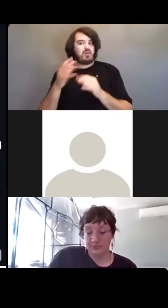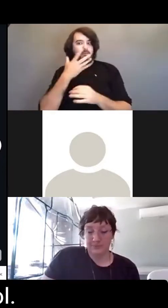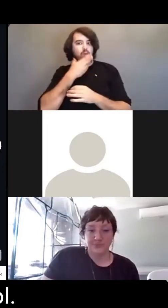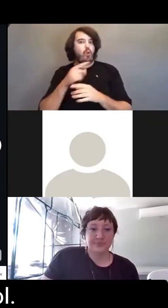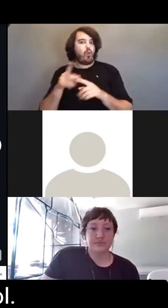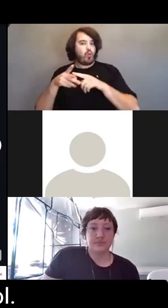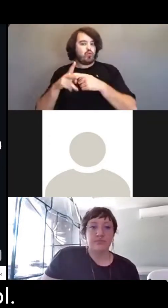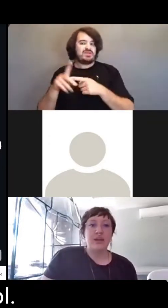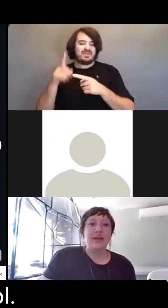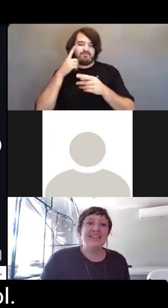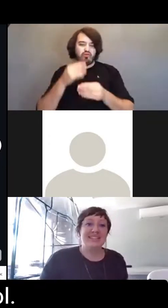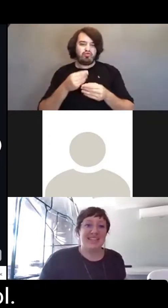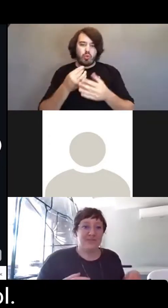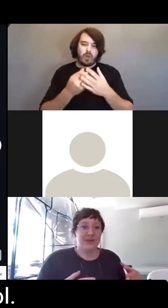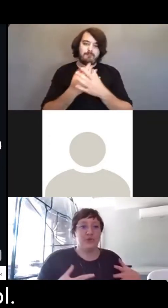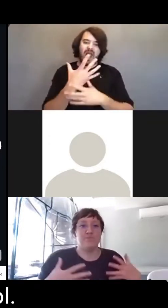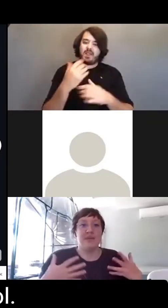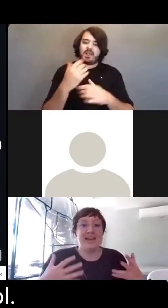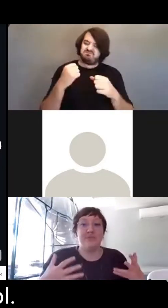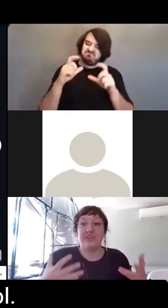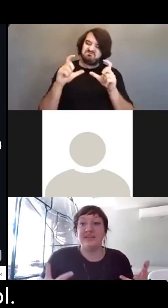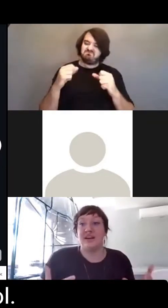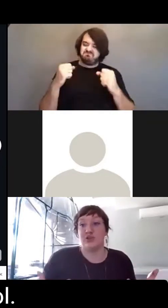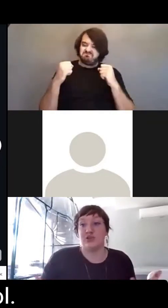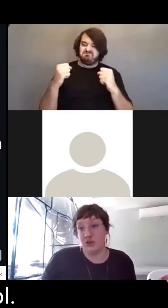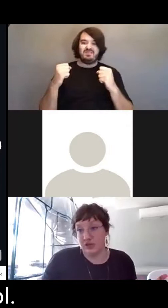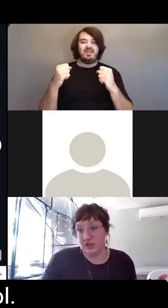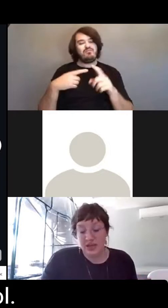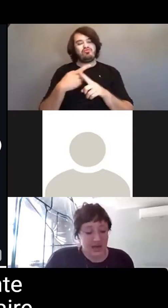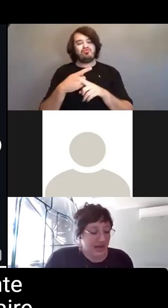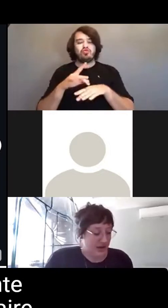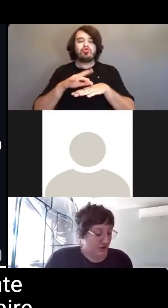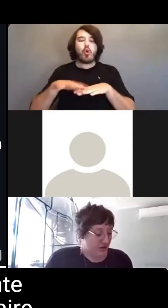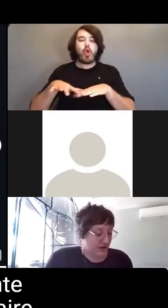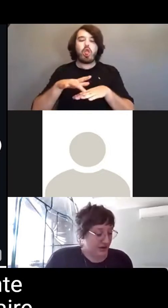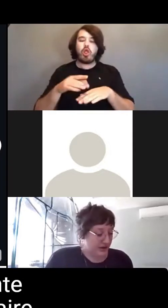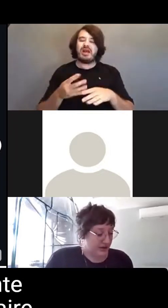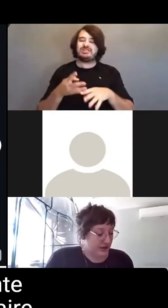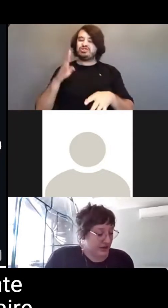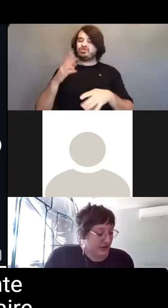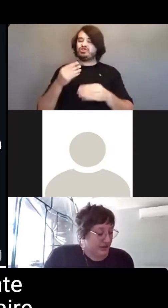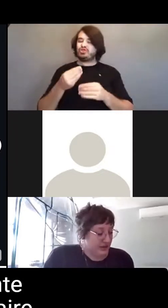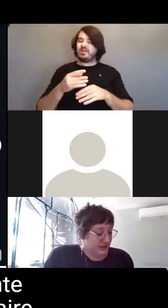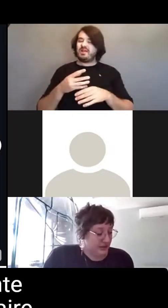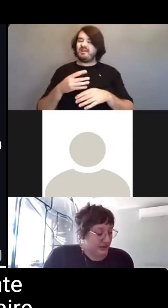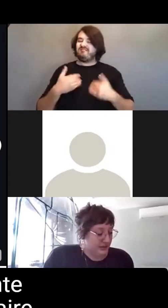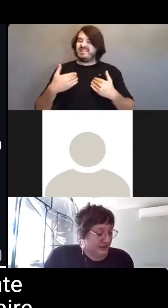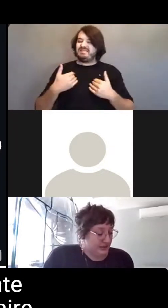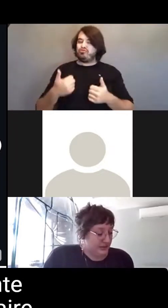plantes. Et ça fait une belle vie dans le sol. Alors,